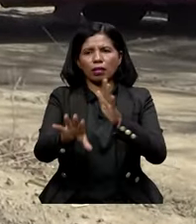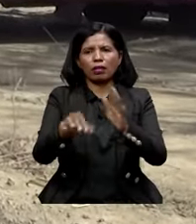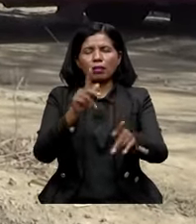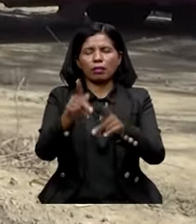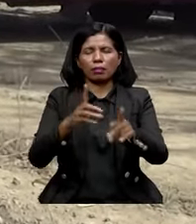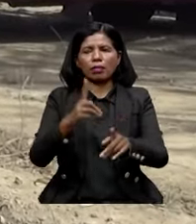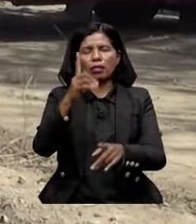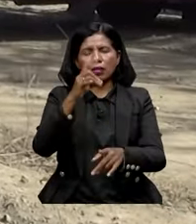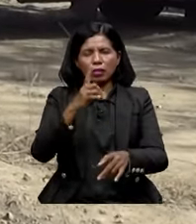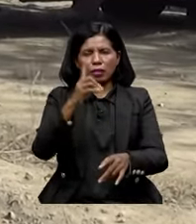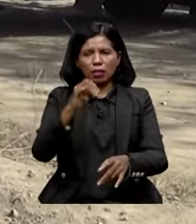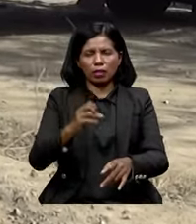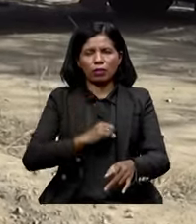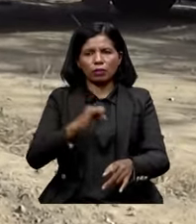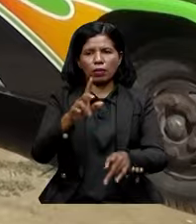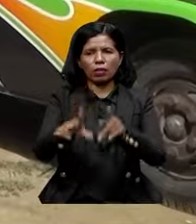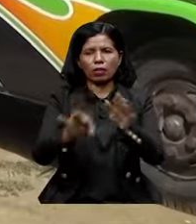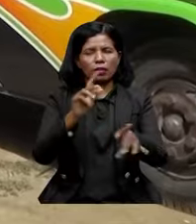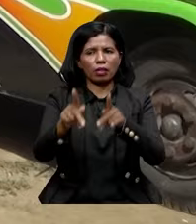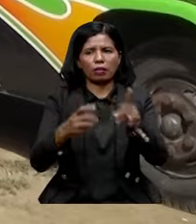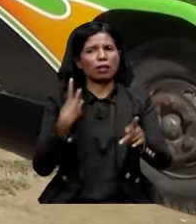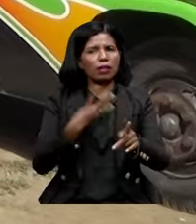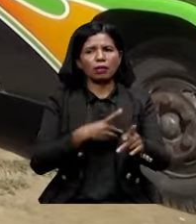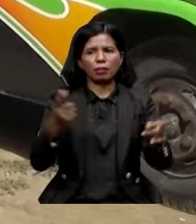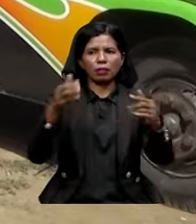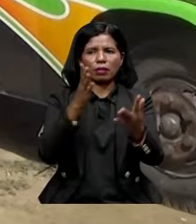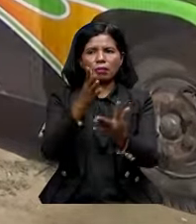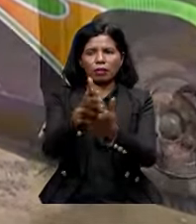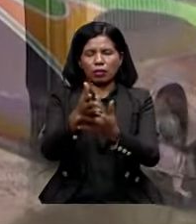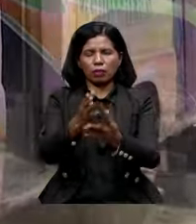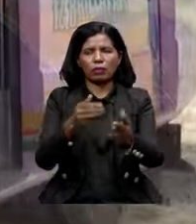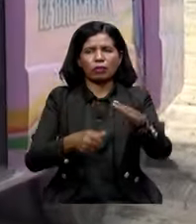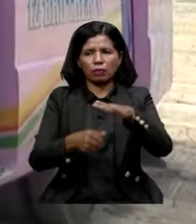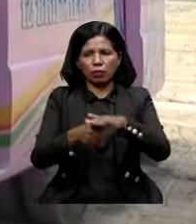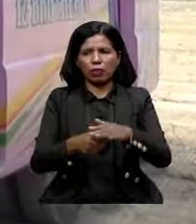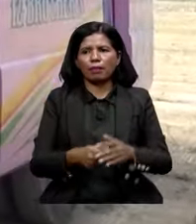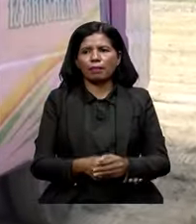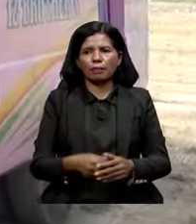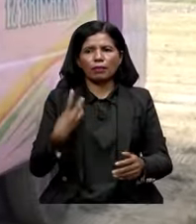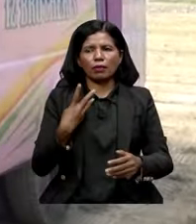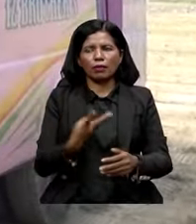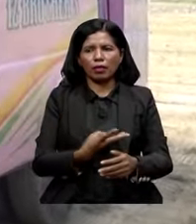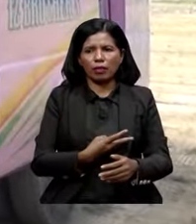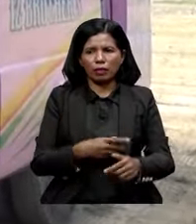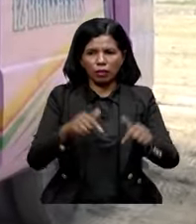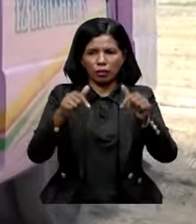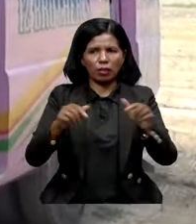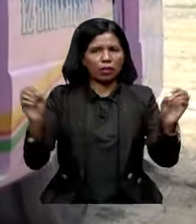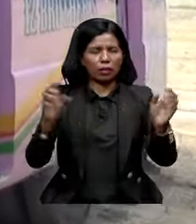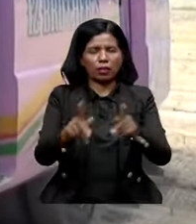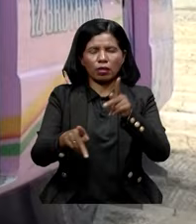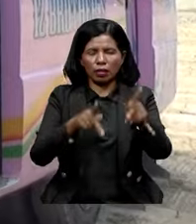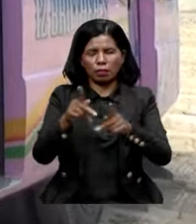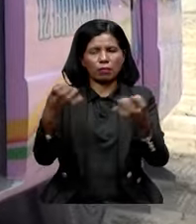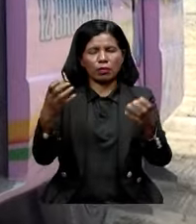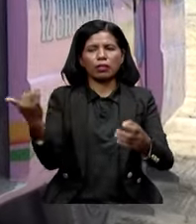suai ne sira hetan eme helet ami la iha. Tamba ami mai par subar hene mene konta. No, ami iya ne lahetan pasajeros mebe